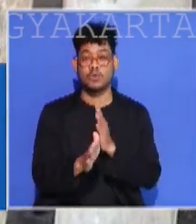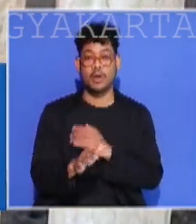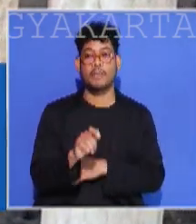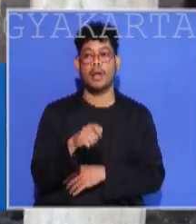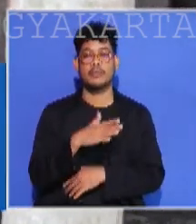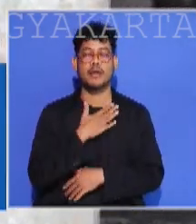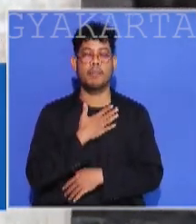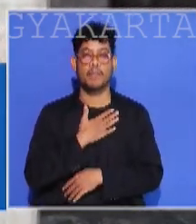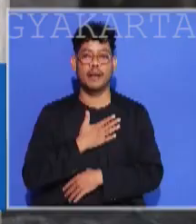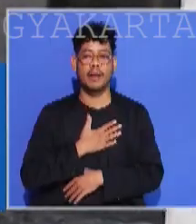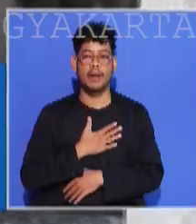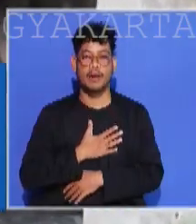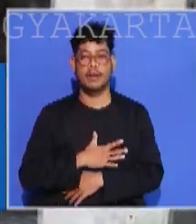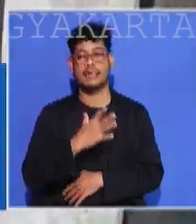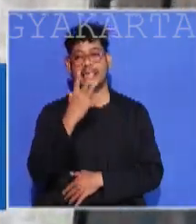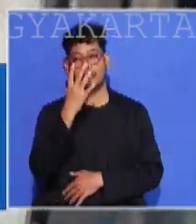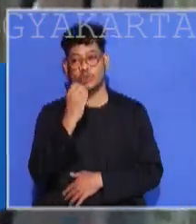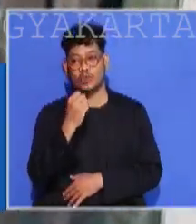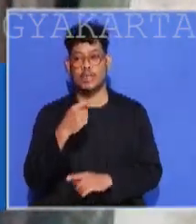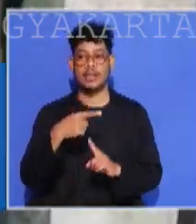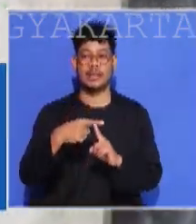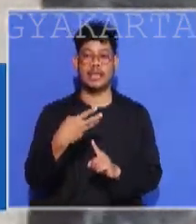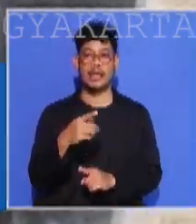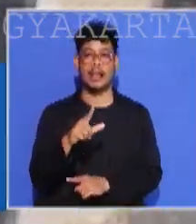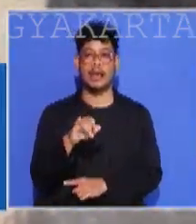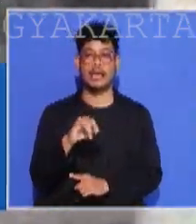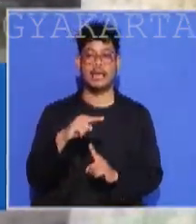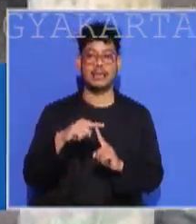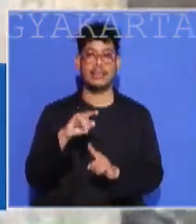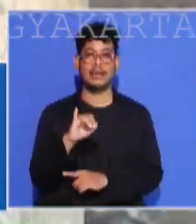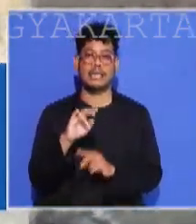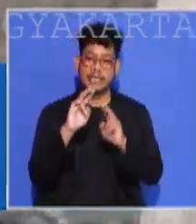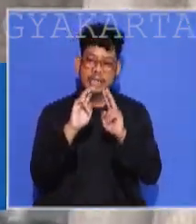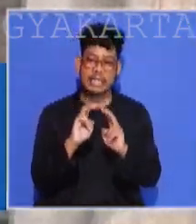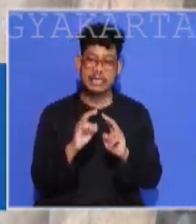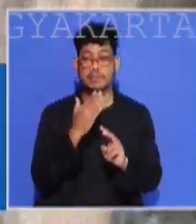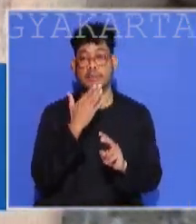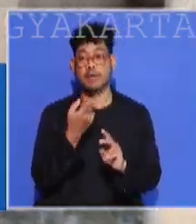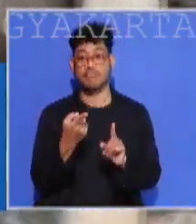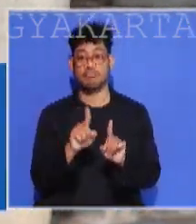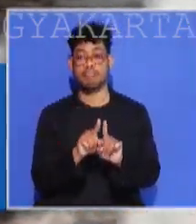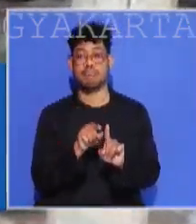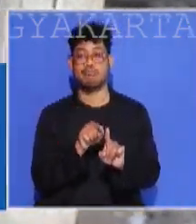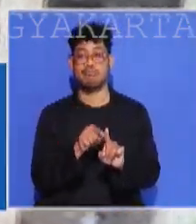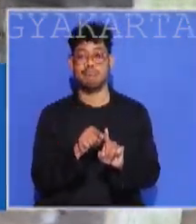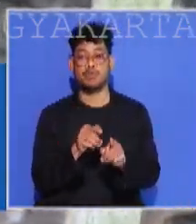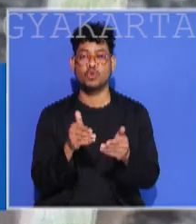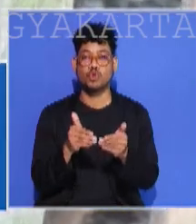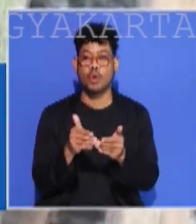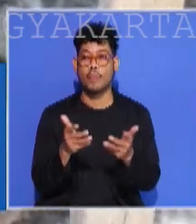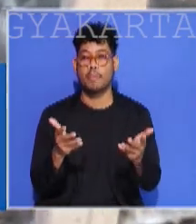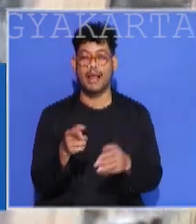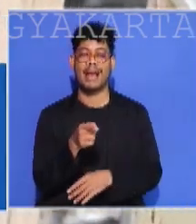setiti. Saben setunggal pasang saged pajeng kanthi pengaos ingkang inggil mliginipun ingkang nate sasap ing pasanggiri.